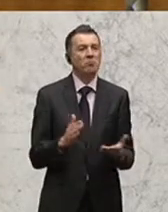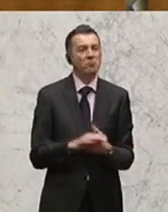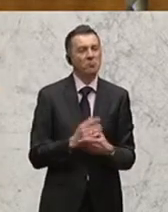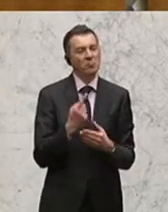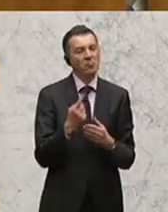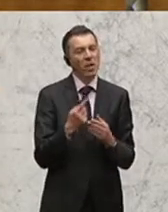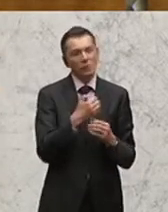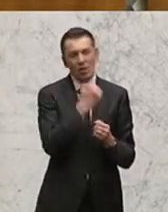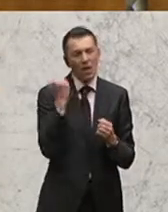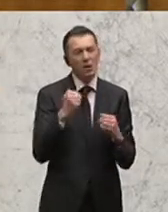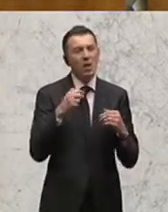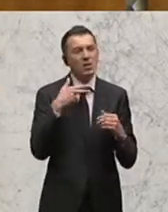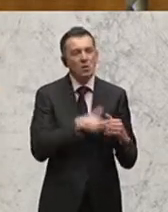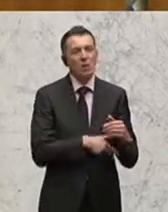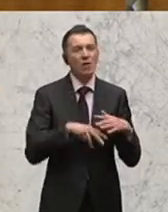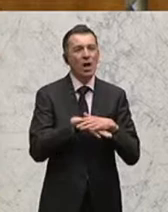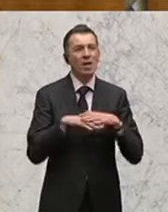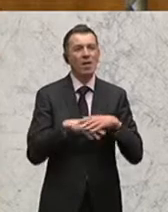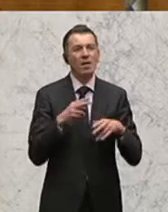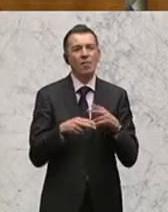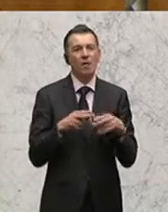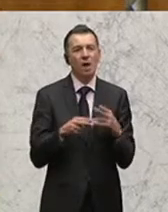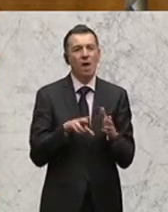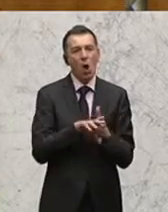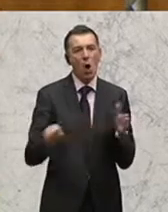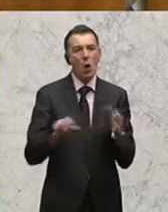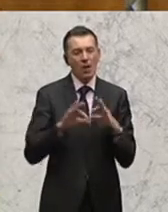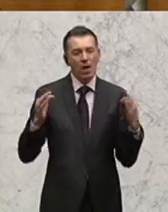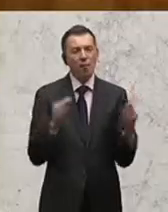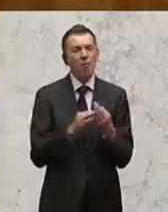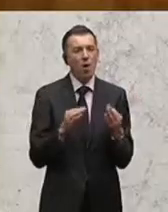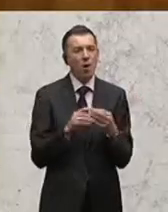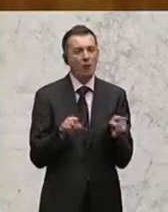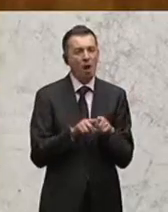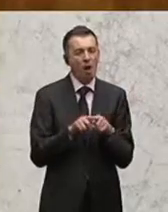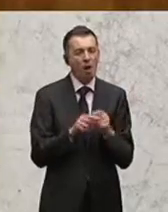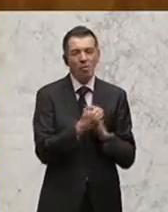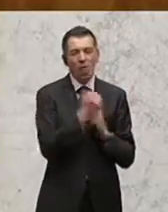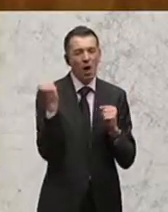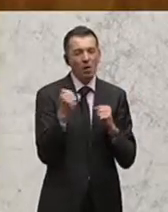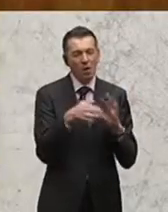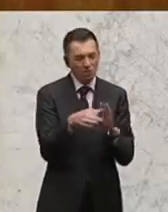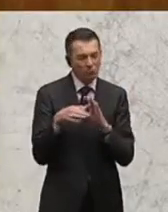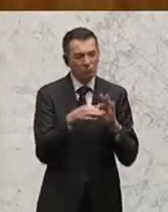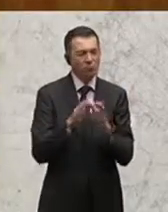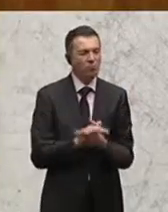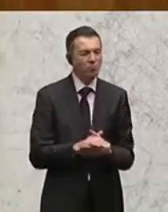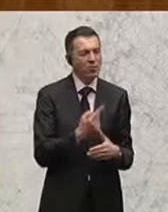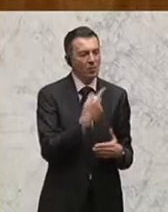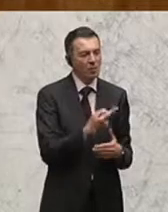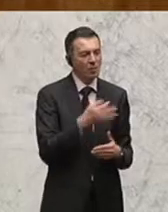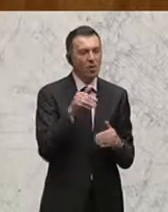über soziale Netzwerke und Online-Foren letztlich sich organisiert. Sie selbst, Frau Innenminister, haben in